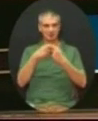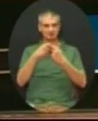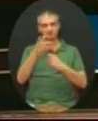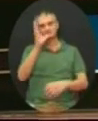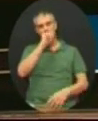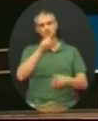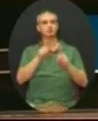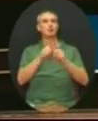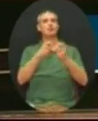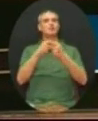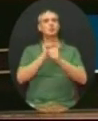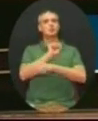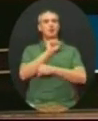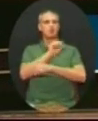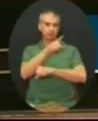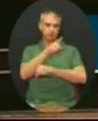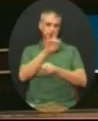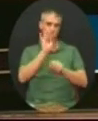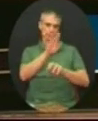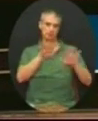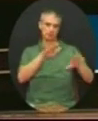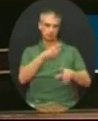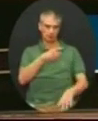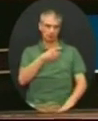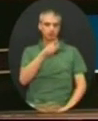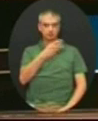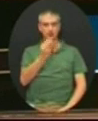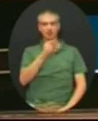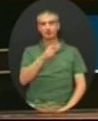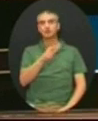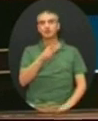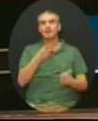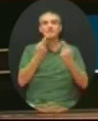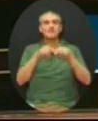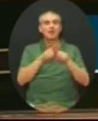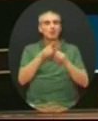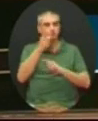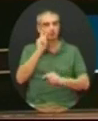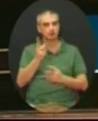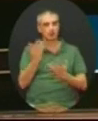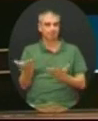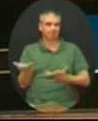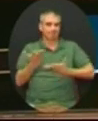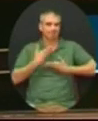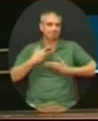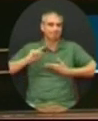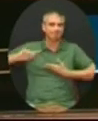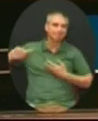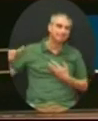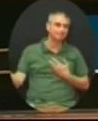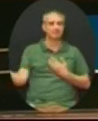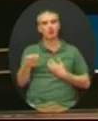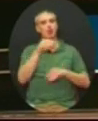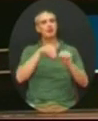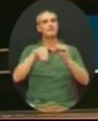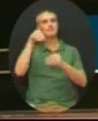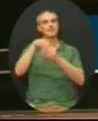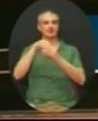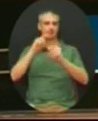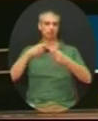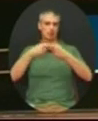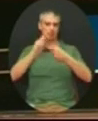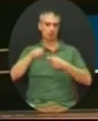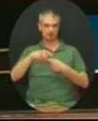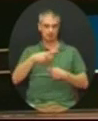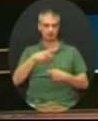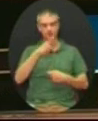שנתפסים כארגוני אופוזיציה לממשלה. זה הדבר הזה. ועדה כזאת באמת צריכה גם להכיל את כל מרכיבי הכנסת, והוא